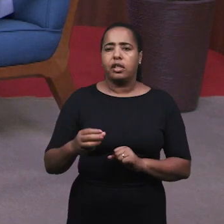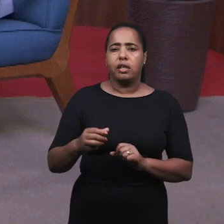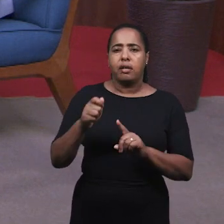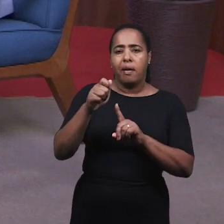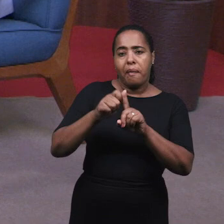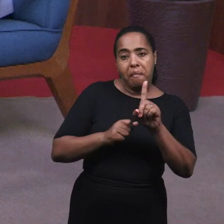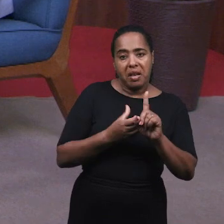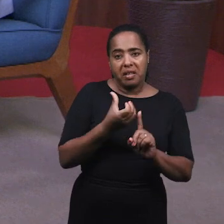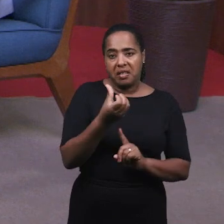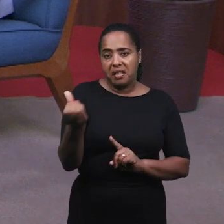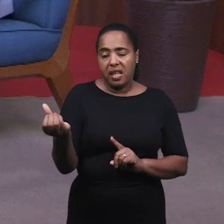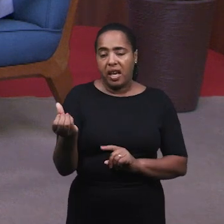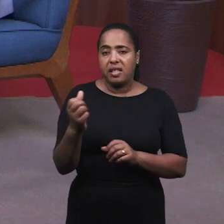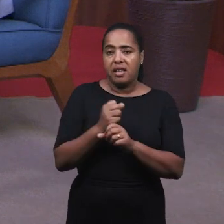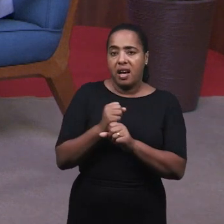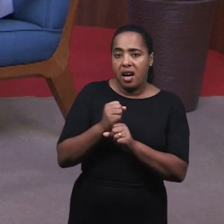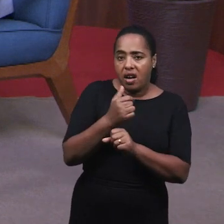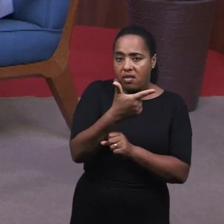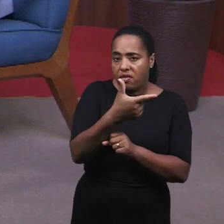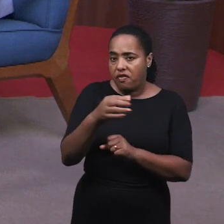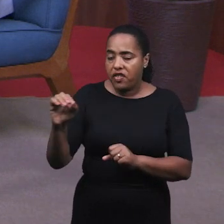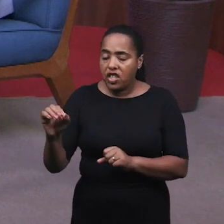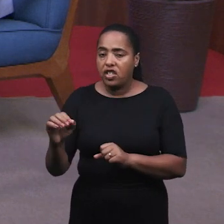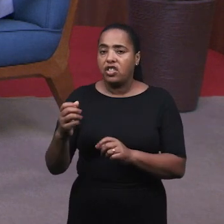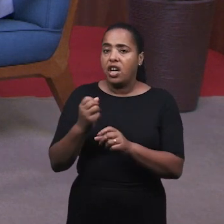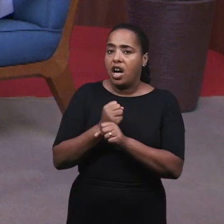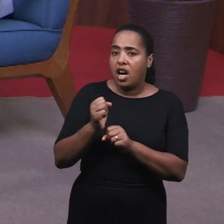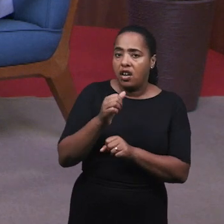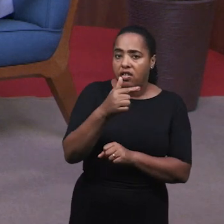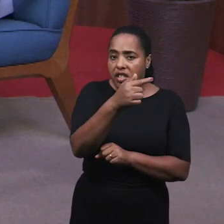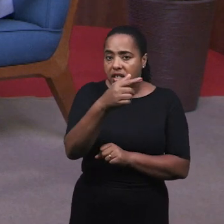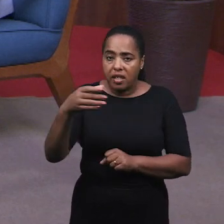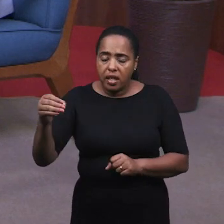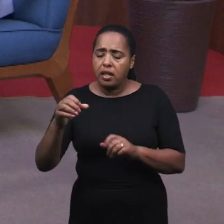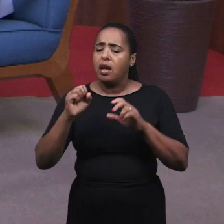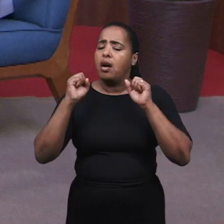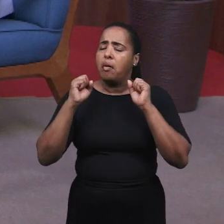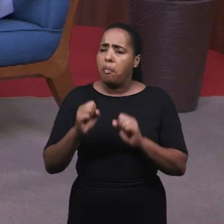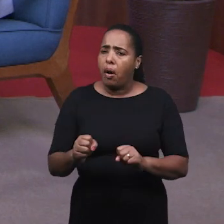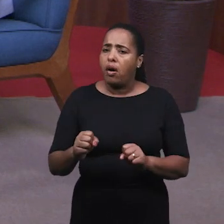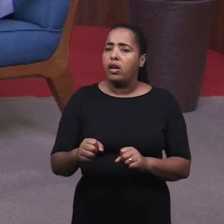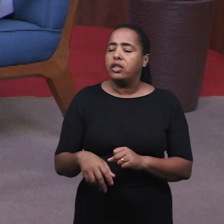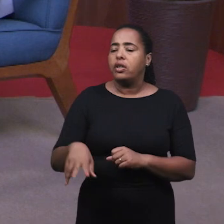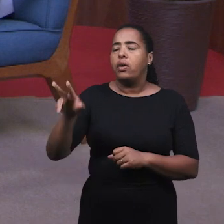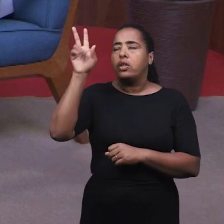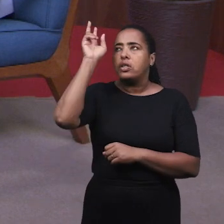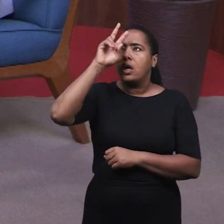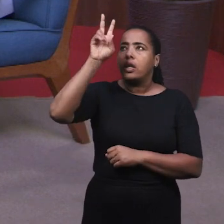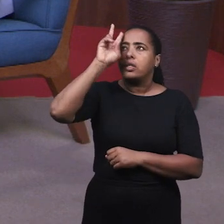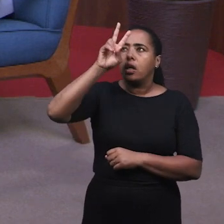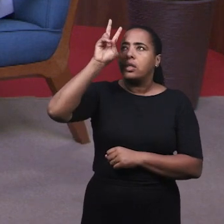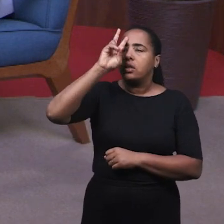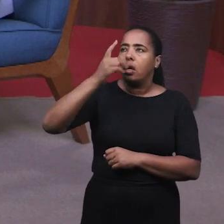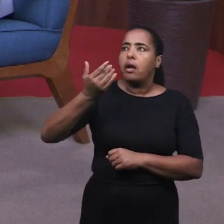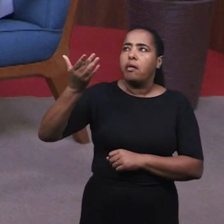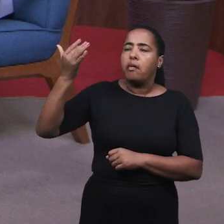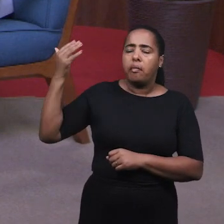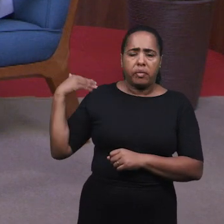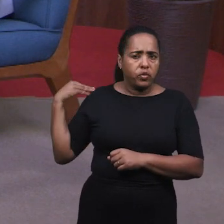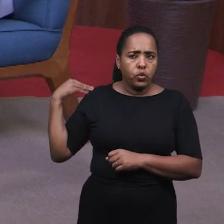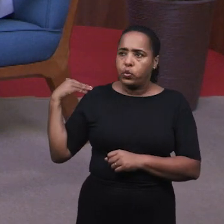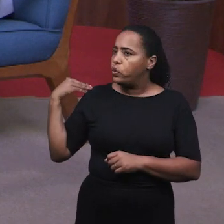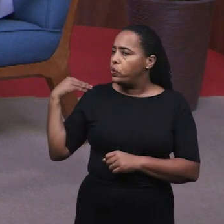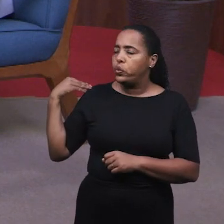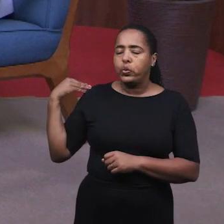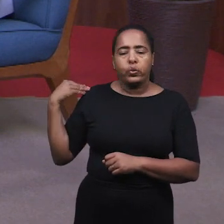20 années, 50 années. Je ne peux pas rester dans cette histoire passée. Je dois vivre en